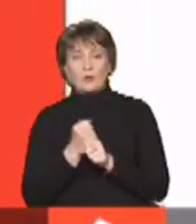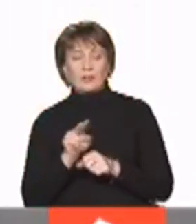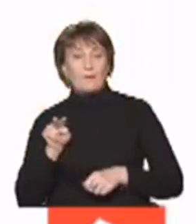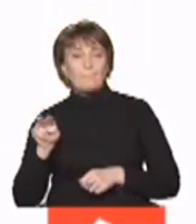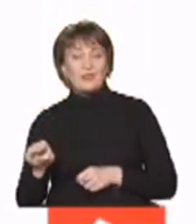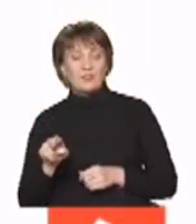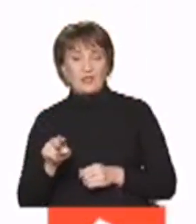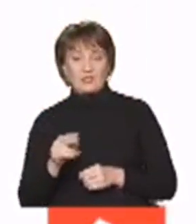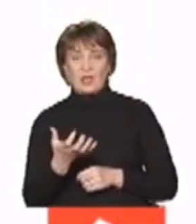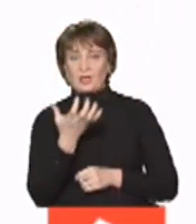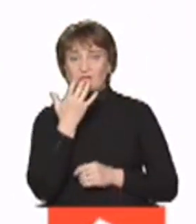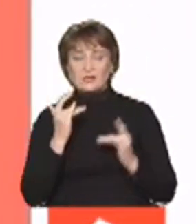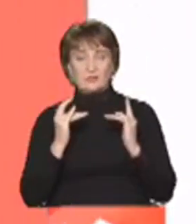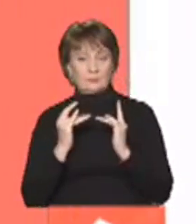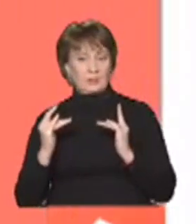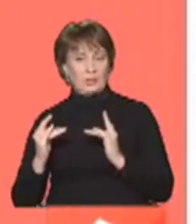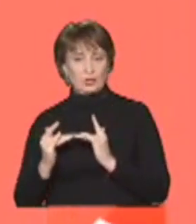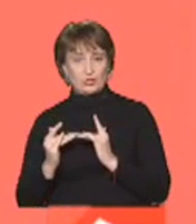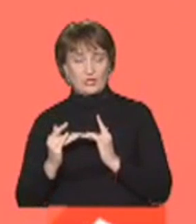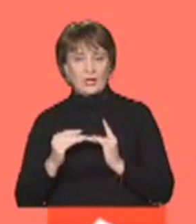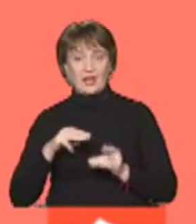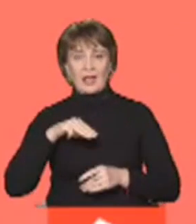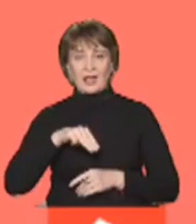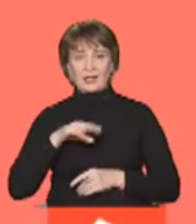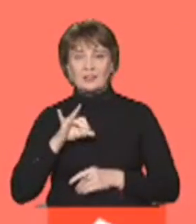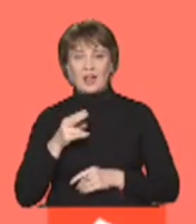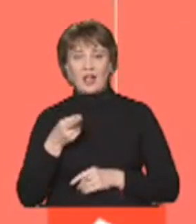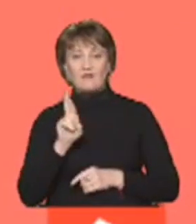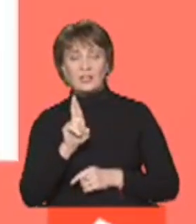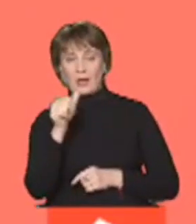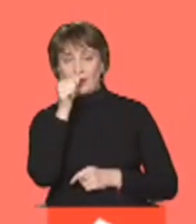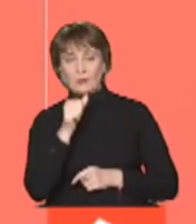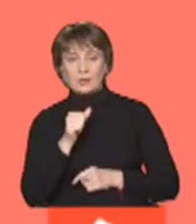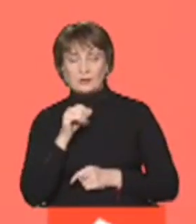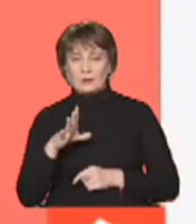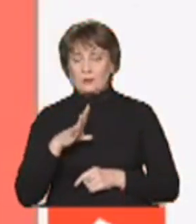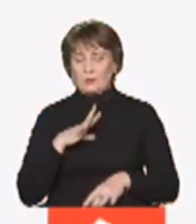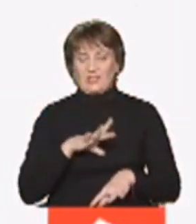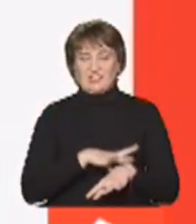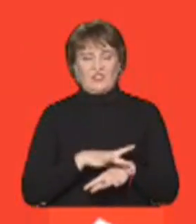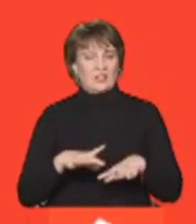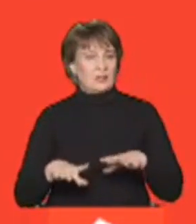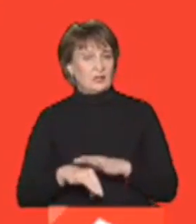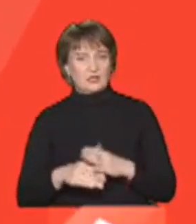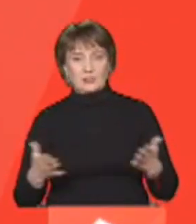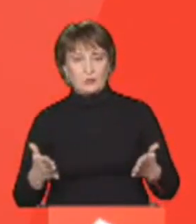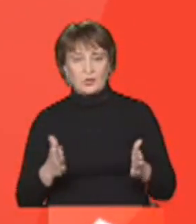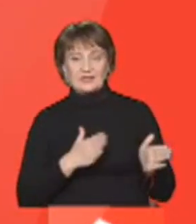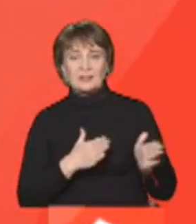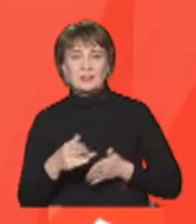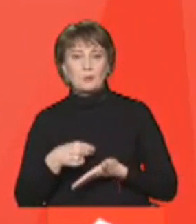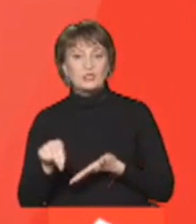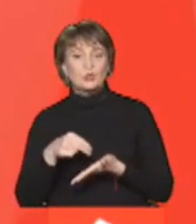ліжок ще з травня місяця, але ми були зв'язані по роками з системою закупівель